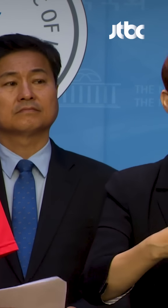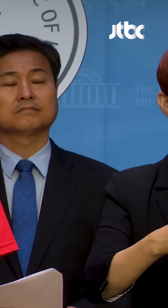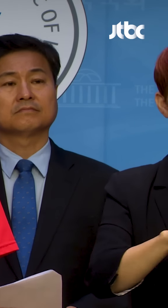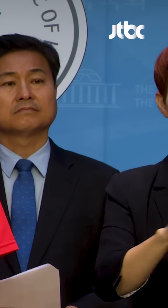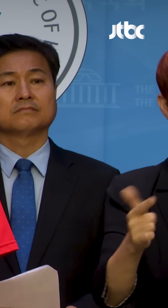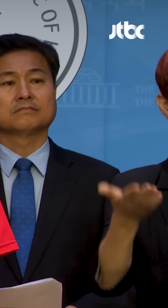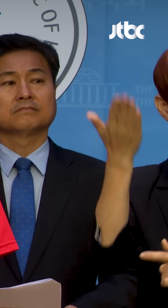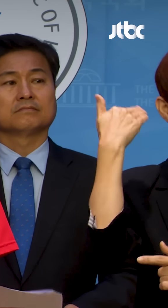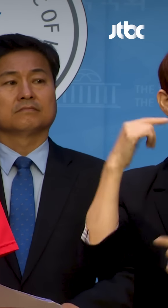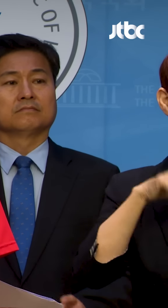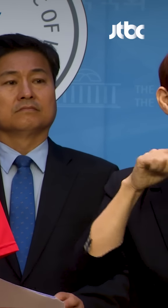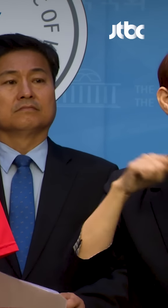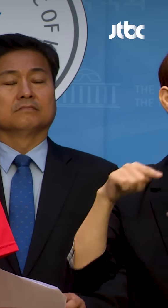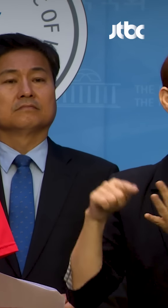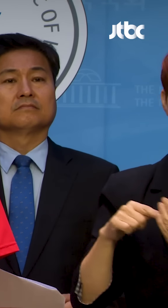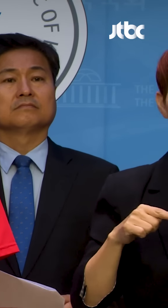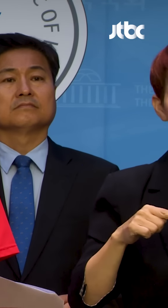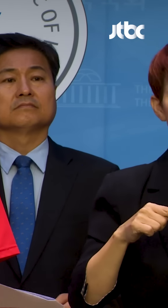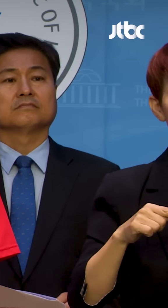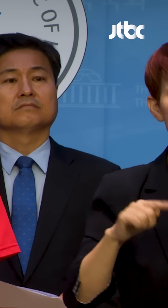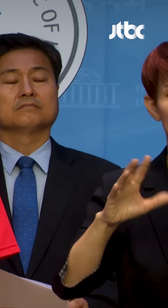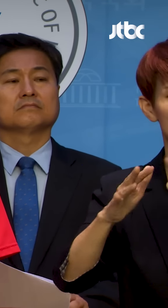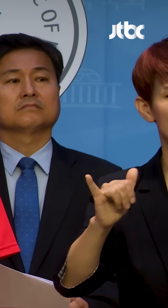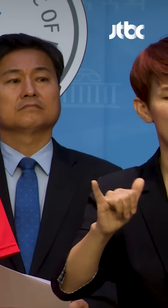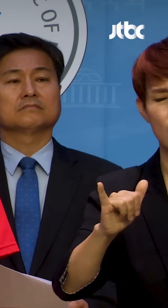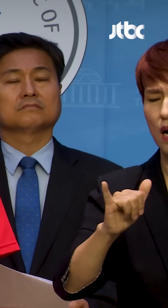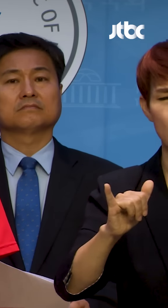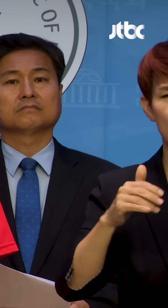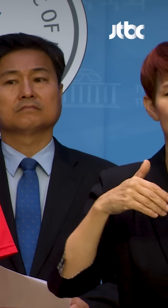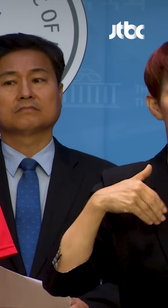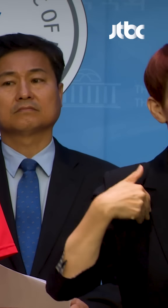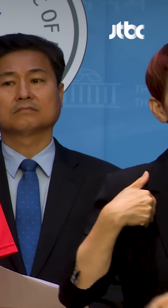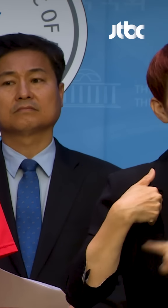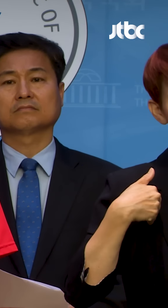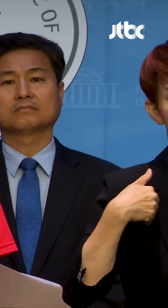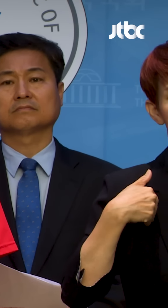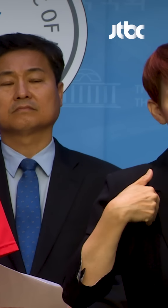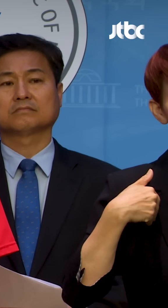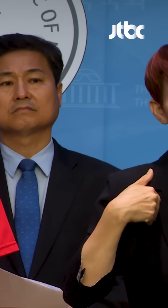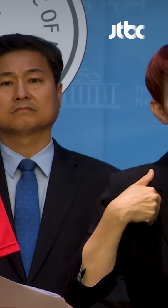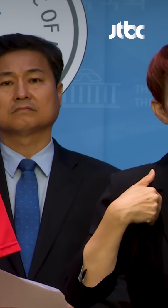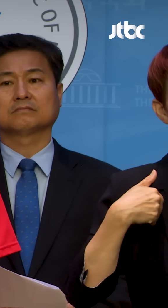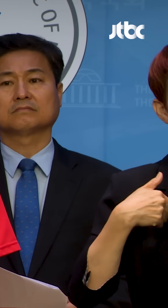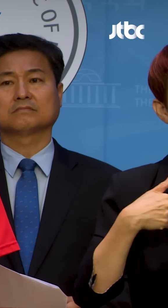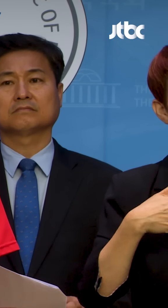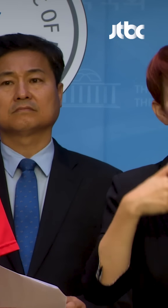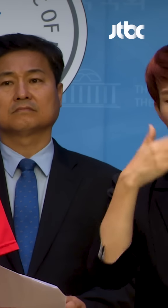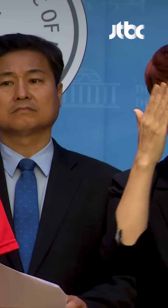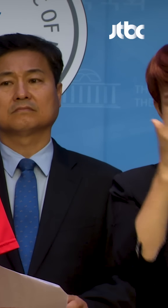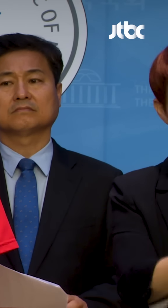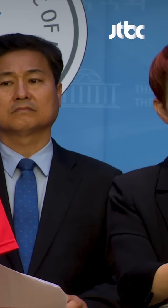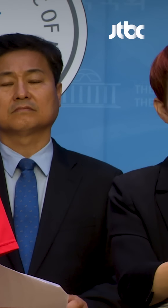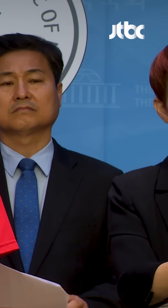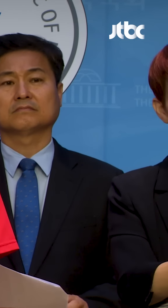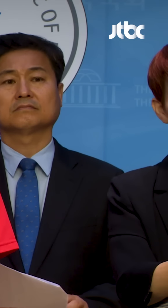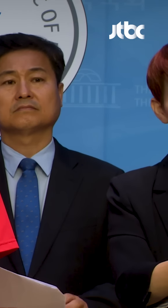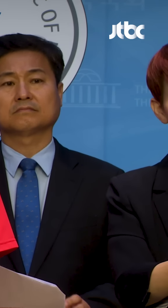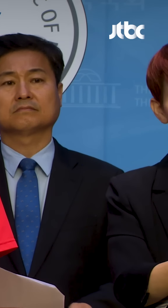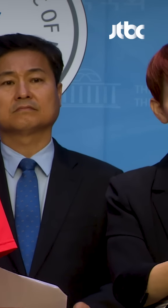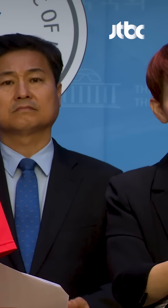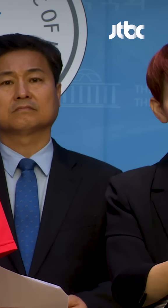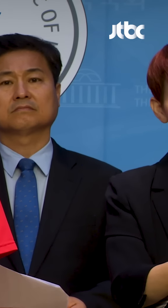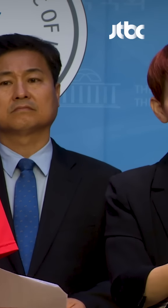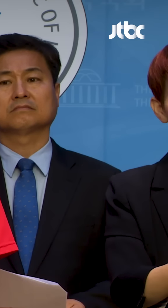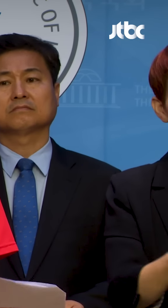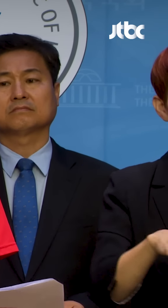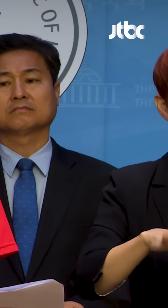과거 관행 뭐 이런 국민들은 이해하지도 못하는, 알아듣지도 못하는 이상한 여의도식 화법은 그만 내려놓으시고